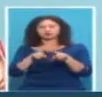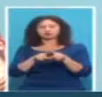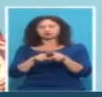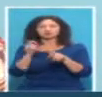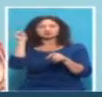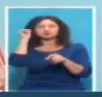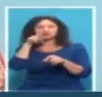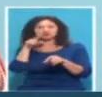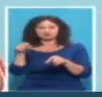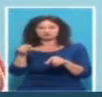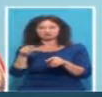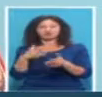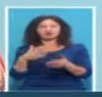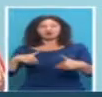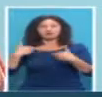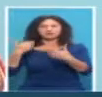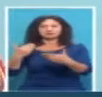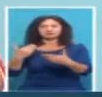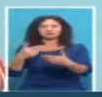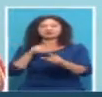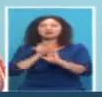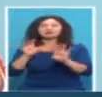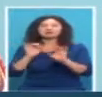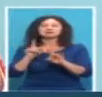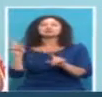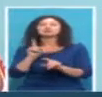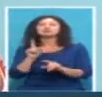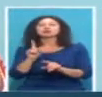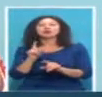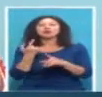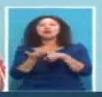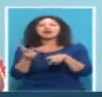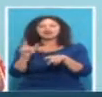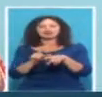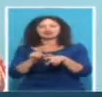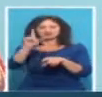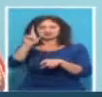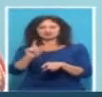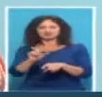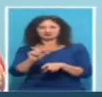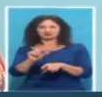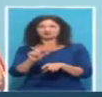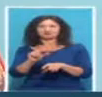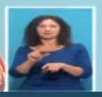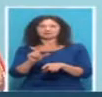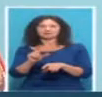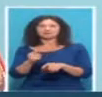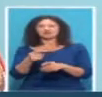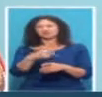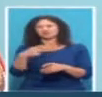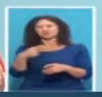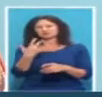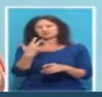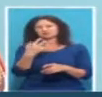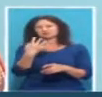его, обратился к нам, пояснил, что данный гражданин минут 30-40